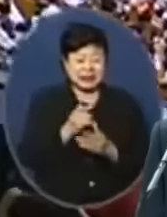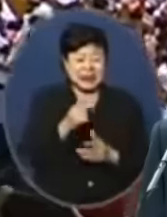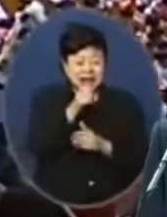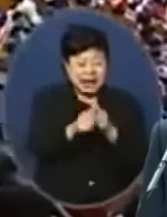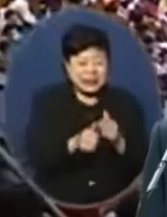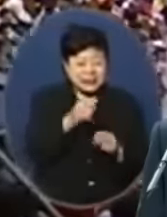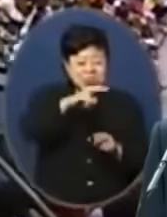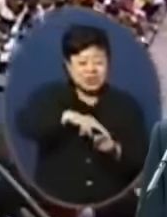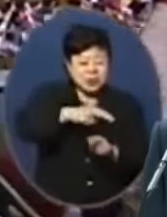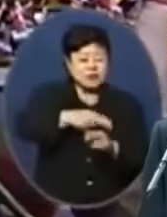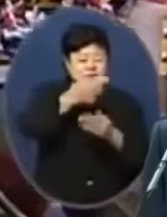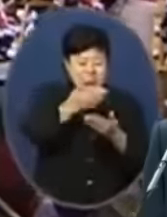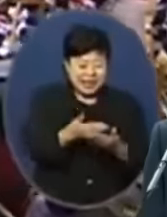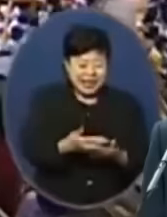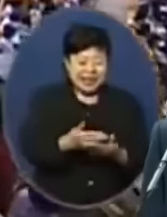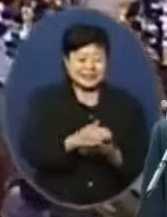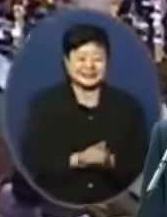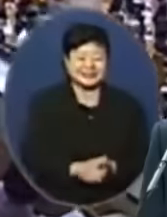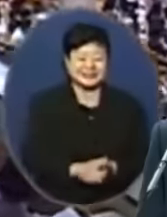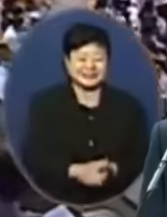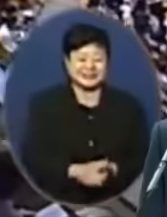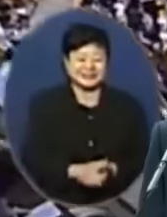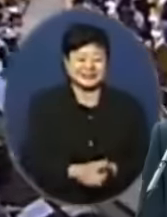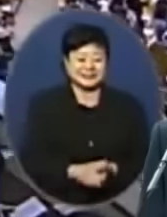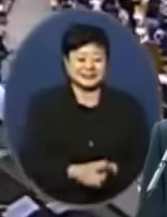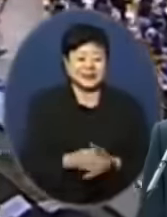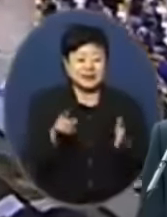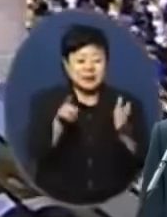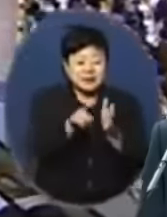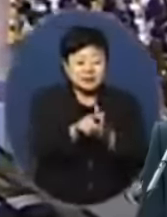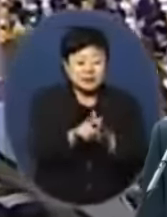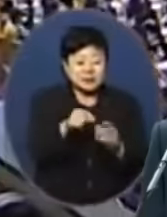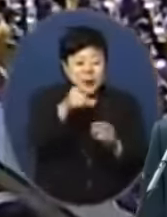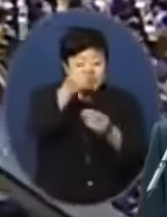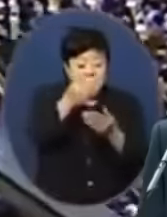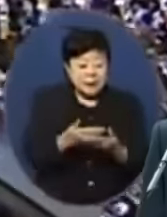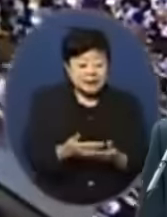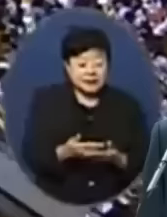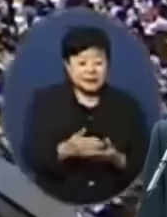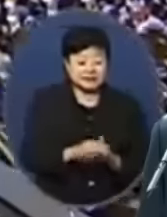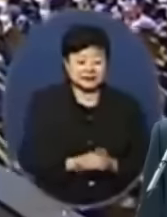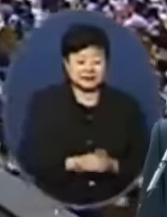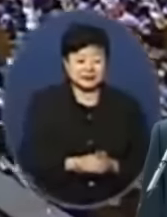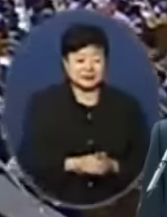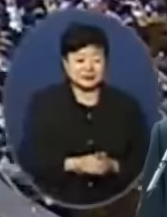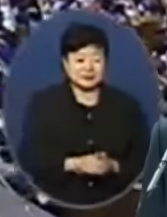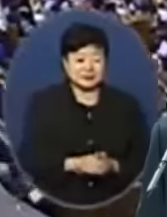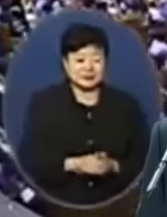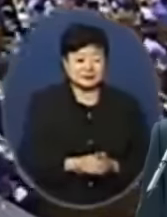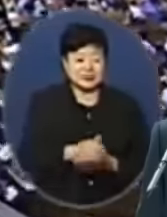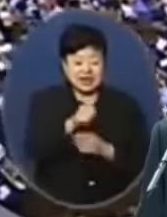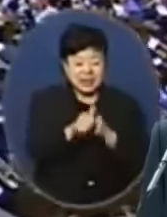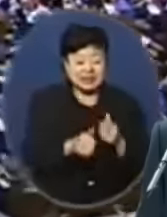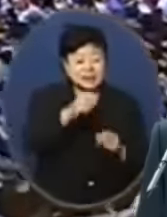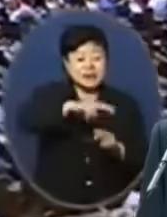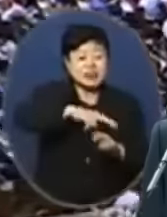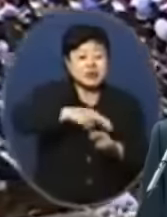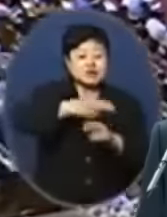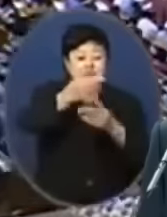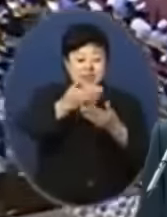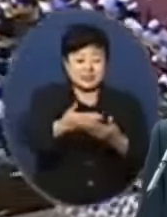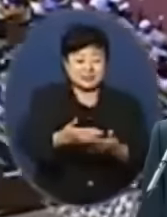것이 아니요 하나님의 선물이라. 믿음으로 구원받는, 믿음으로 구원받는 이것이 하나님의